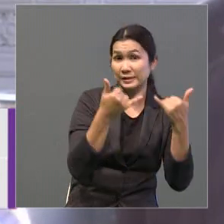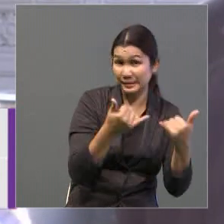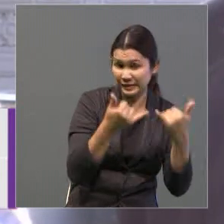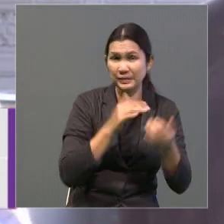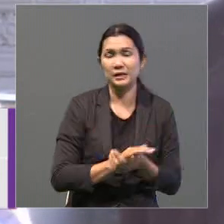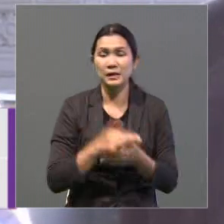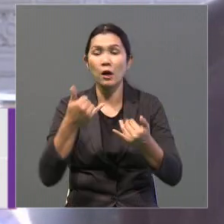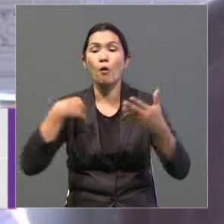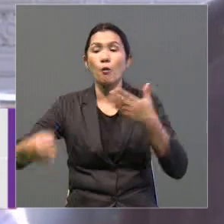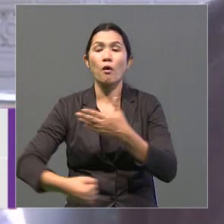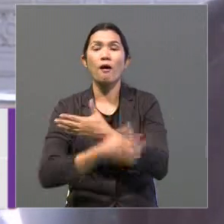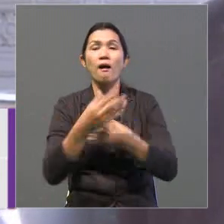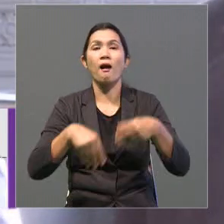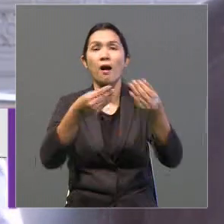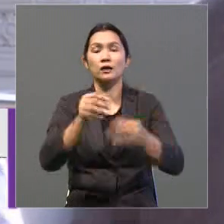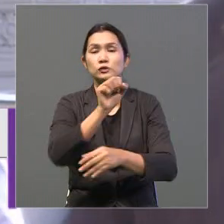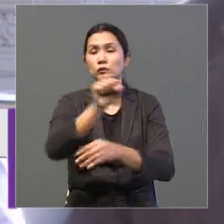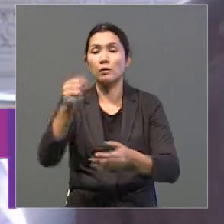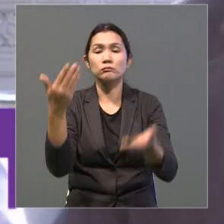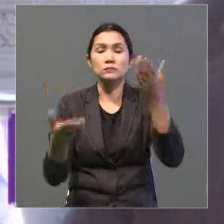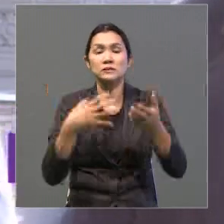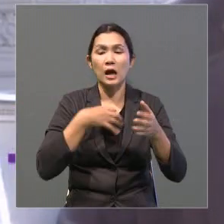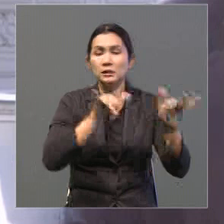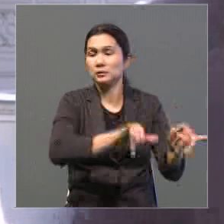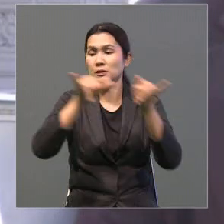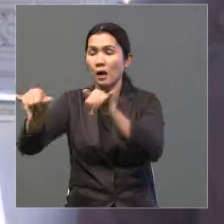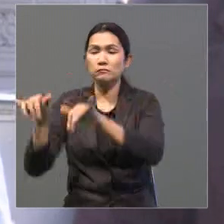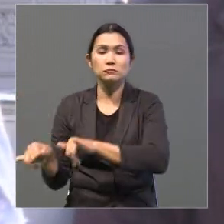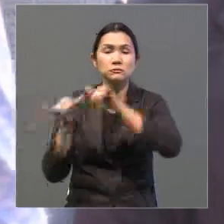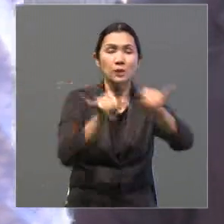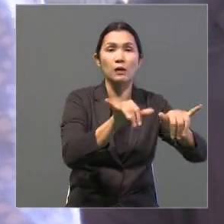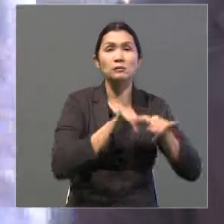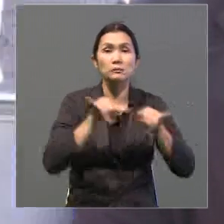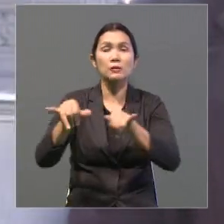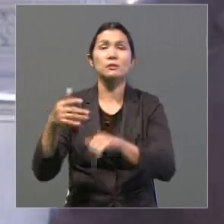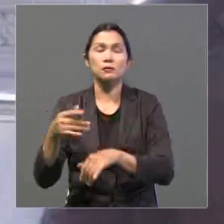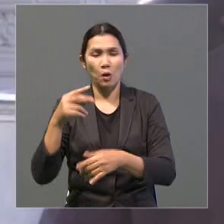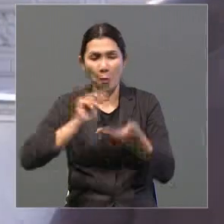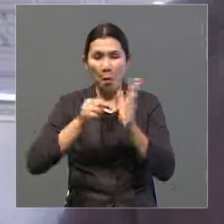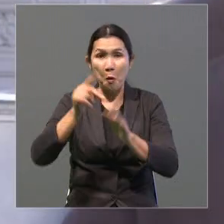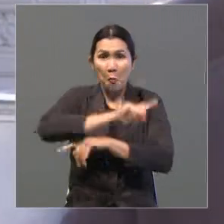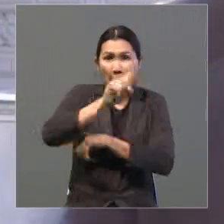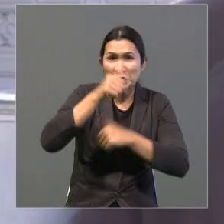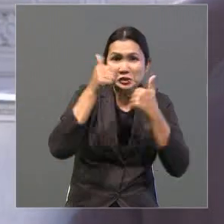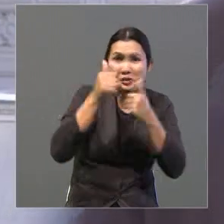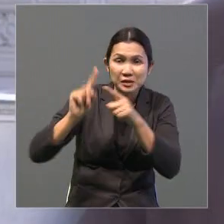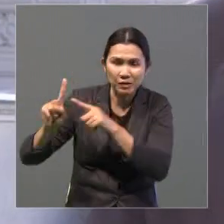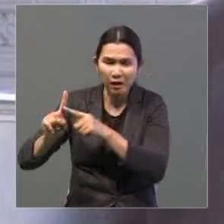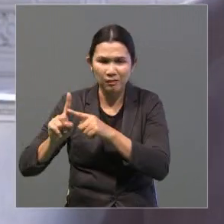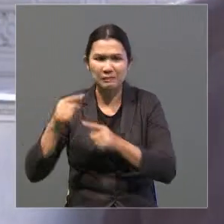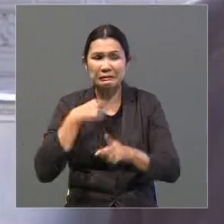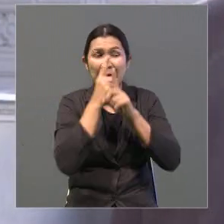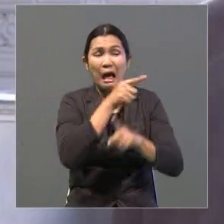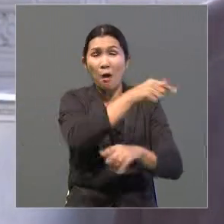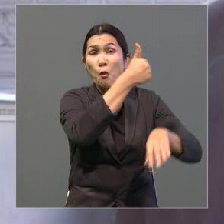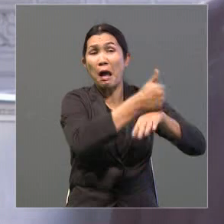ทางนี้ก็เพื่อเปิดโอกาสให้ส.ส.มีการย้ายพรรคตามความประสงค์ของแต่ละคนคงไม่เกี่ยวกับฤกษ์งามยามดีตามที่หัวหน้าพรรคเพื่อไท